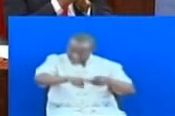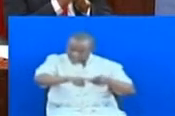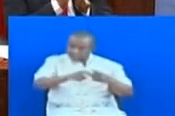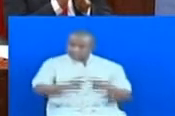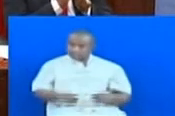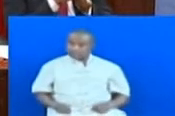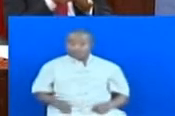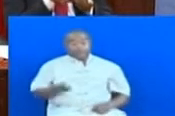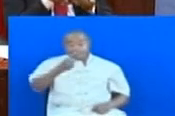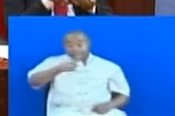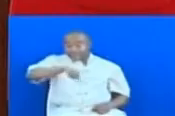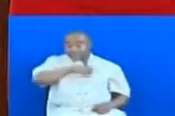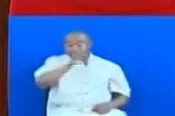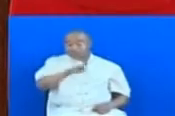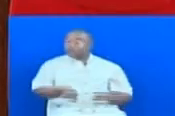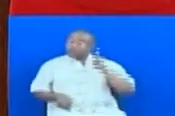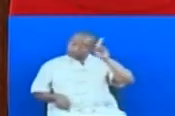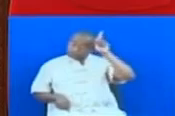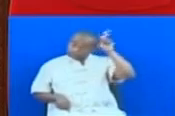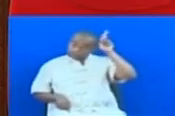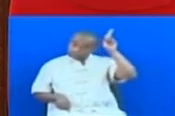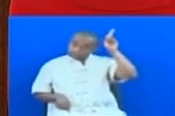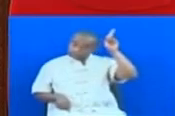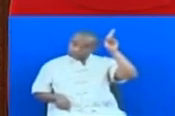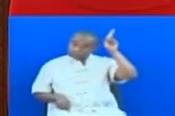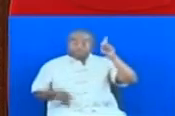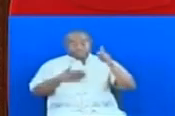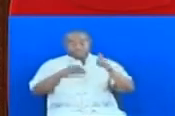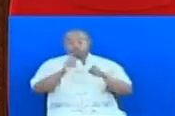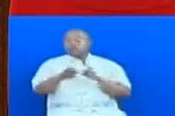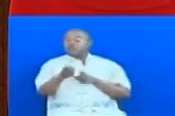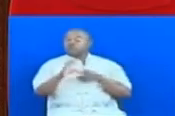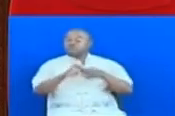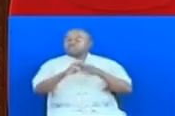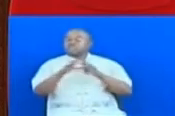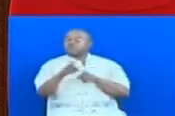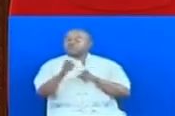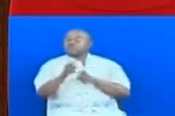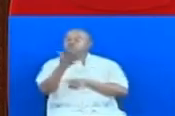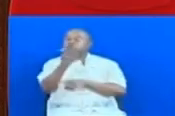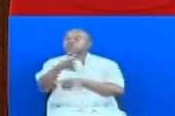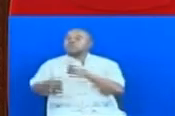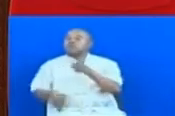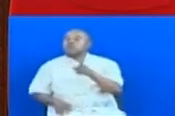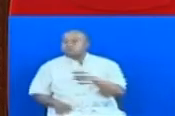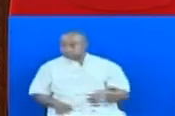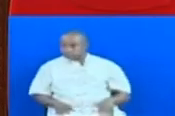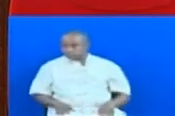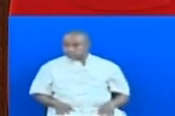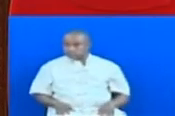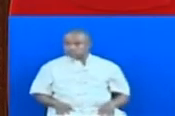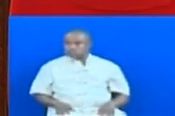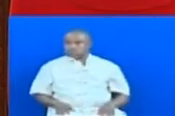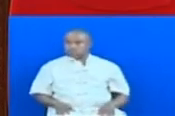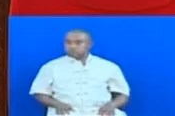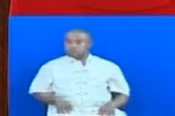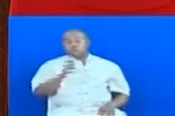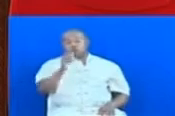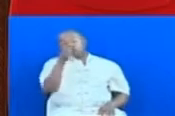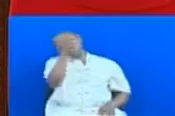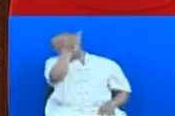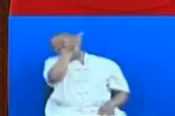sisi wa Matumbi wa kule kuanza vita majimaji tunao msemo wetu kwamba ulongolongwana. Kwa hiyo wao wenyewe huko wanajua,